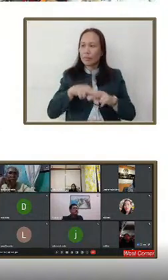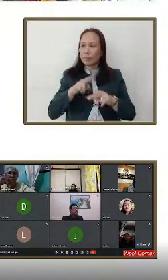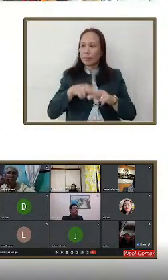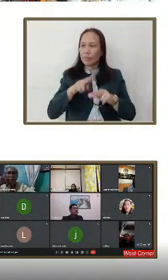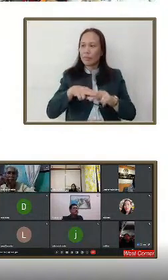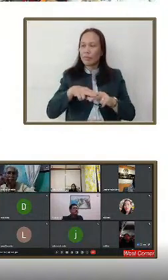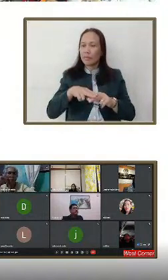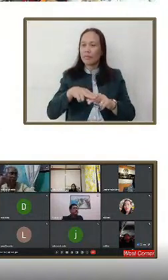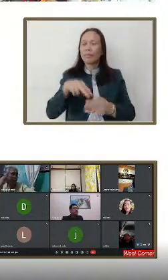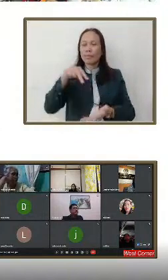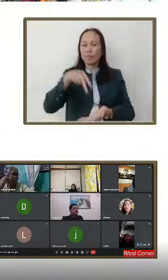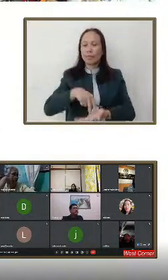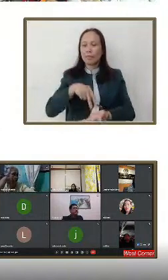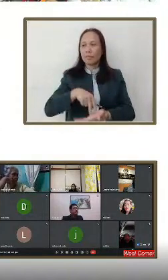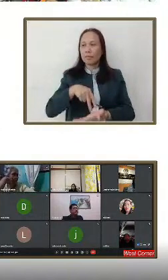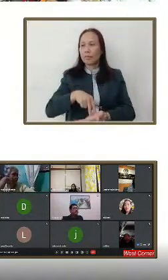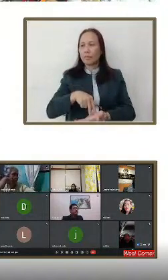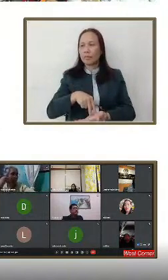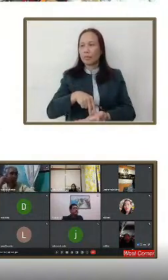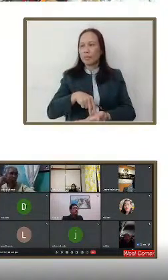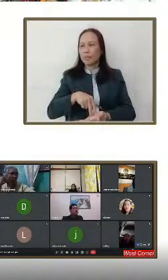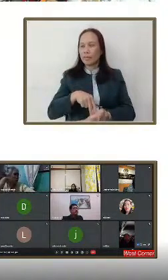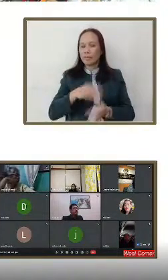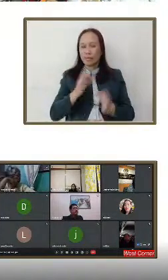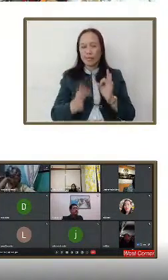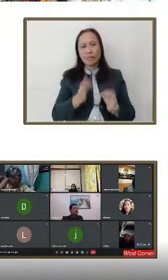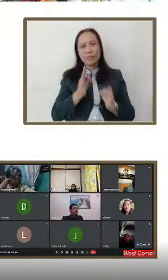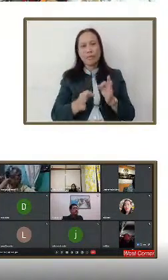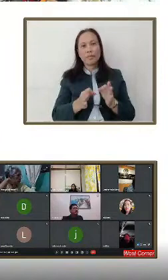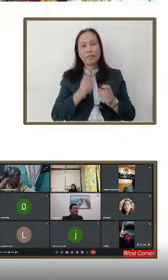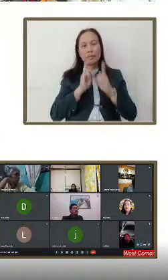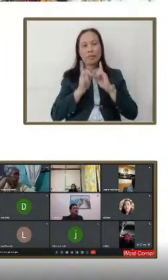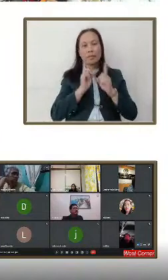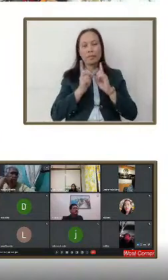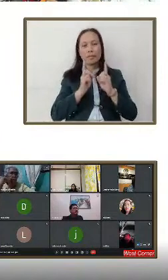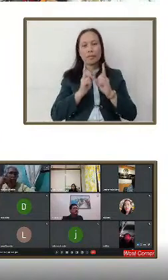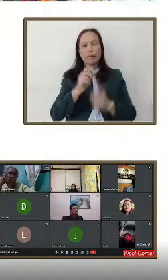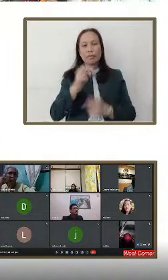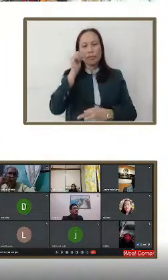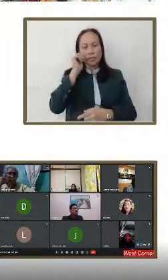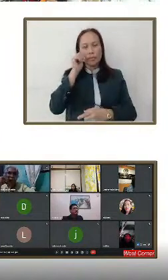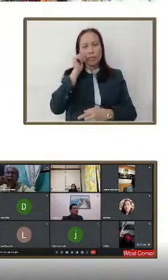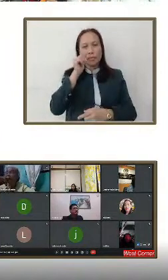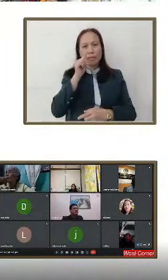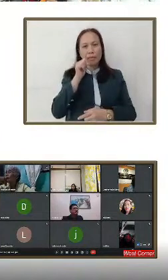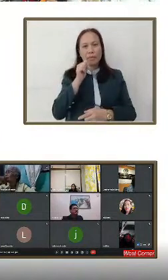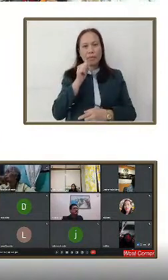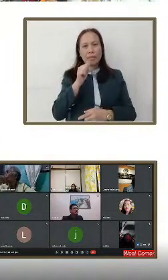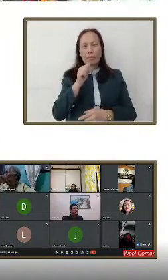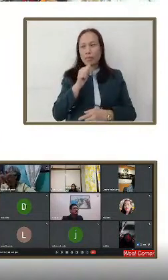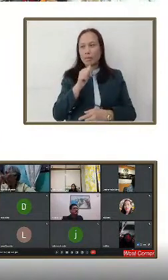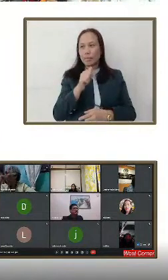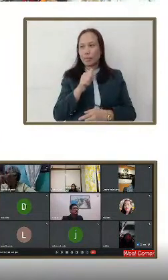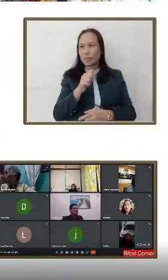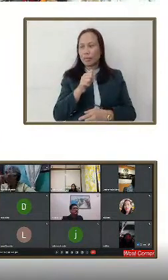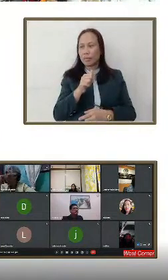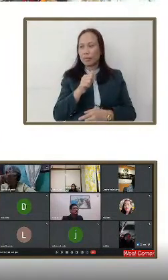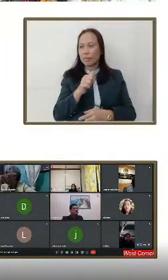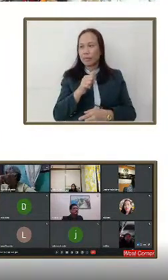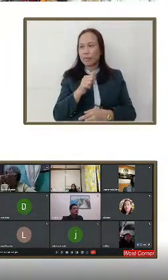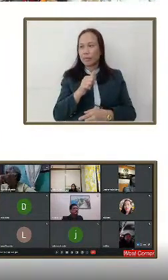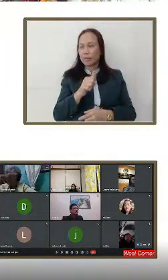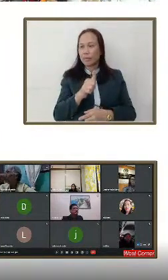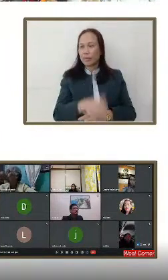Tayo na kayo. At pagka kayo kinakausap, lagi kayong nasa formation ngayon. Sasanayin po natin